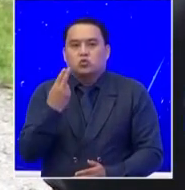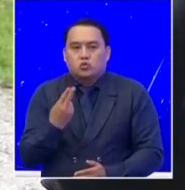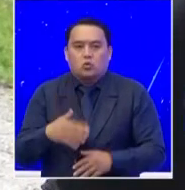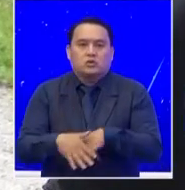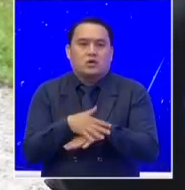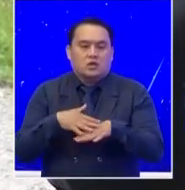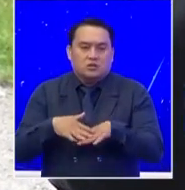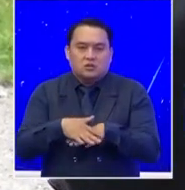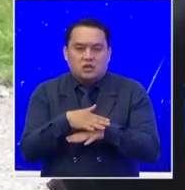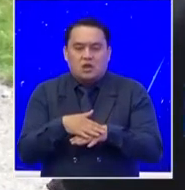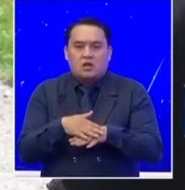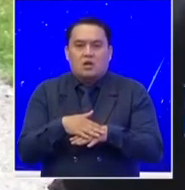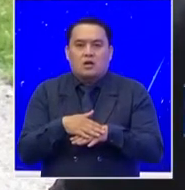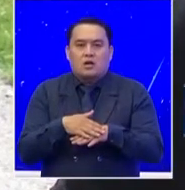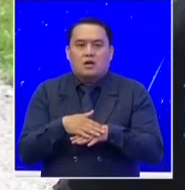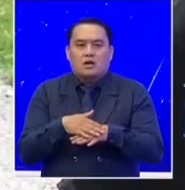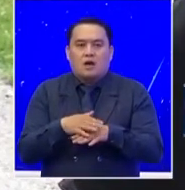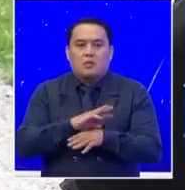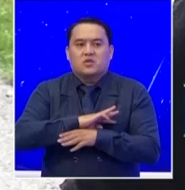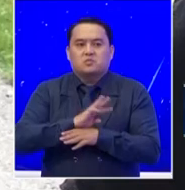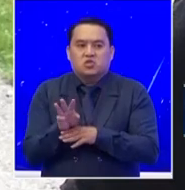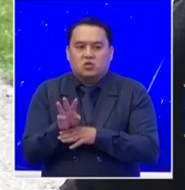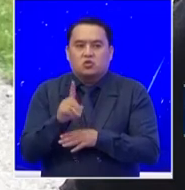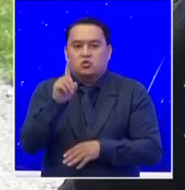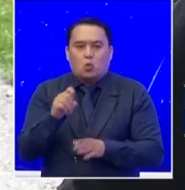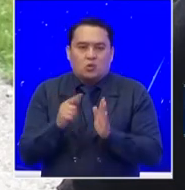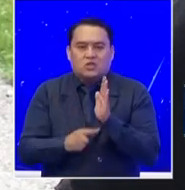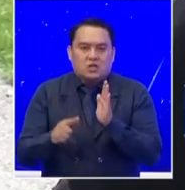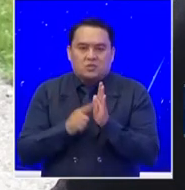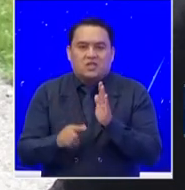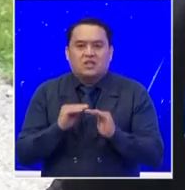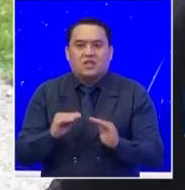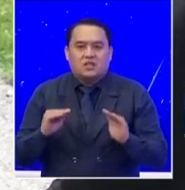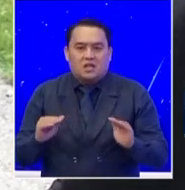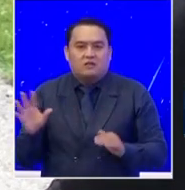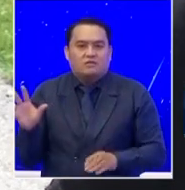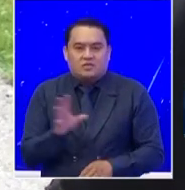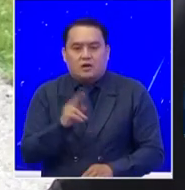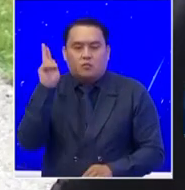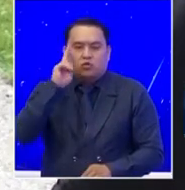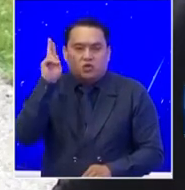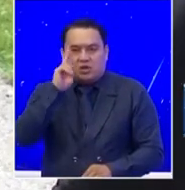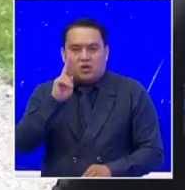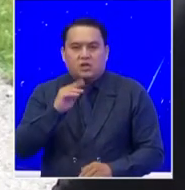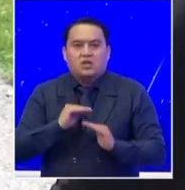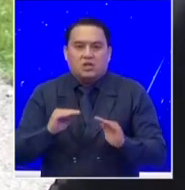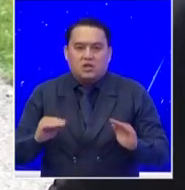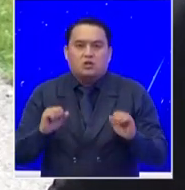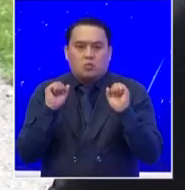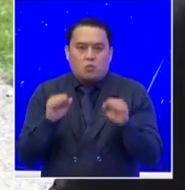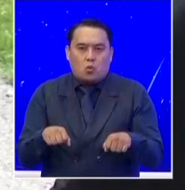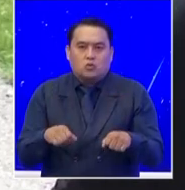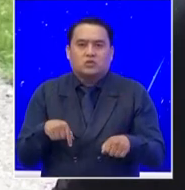слоев планируется охват 170 детей за счет всеобуча. Дети могут здесь не